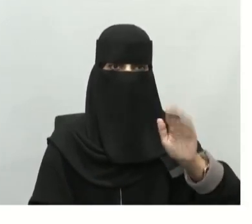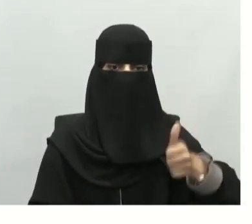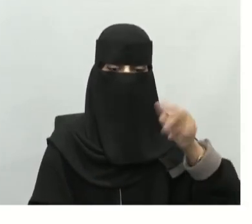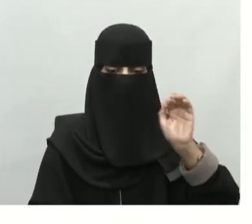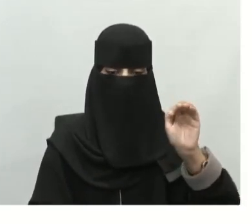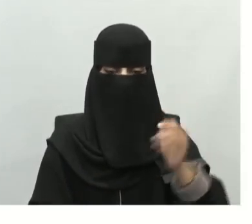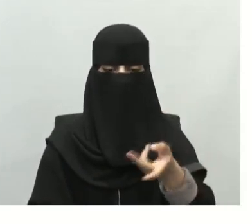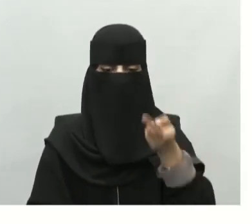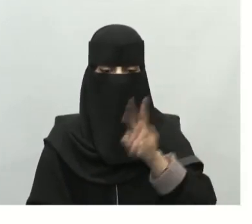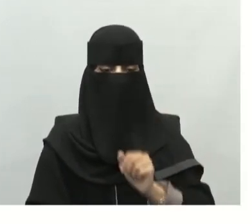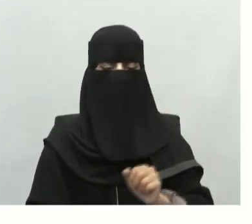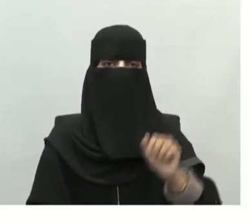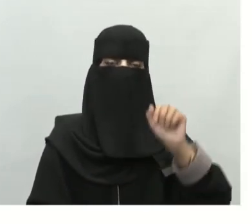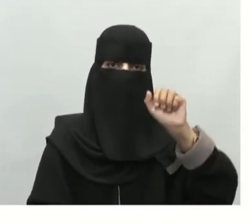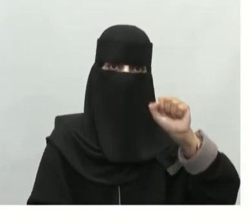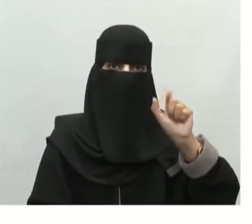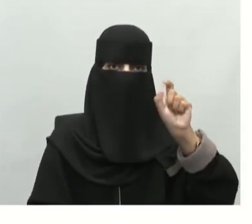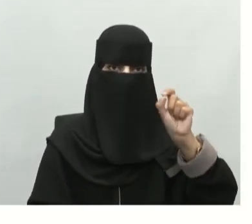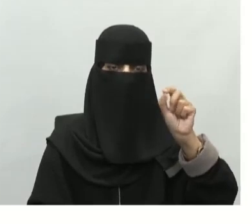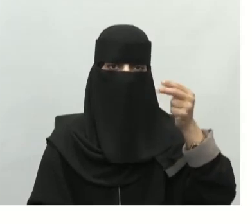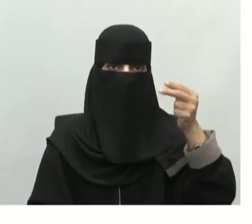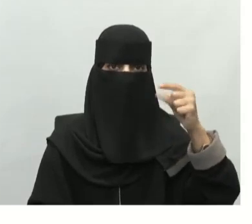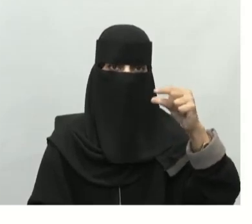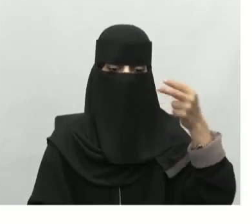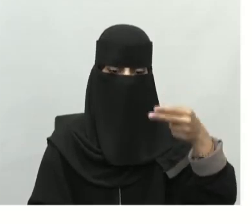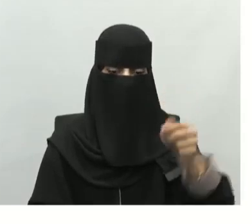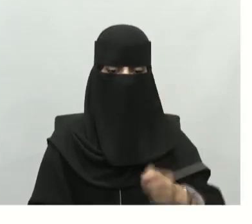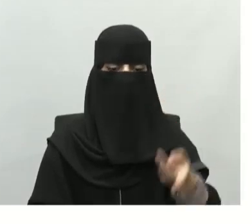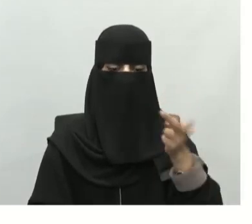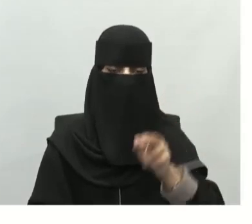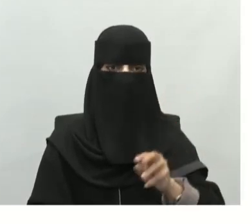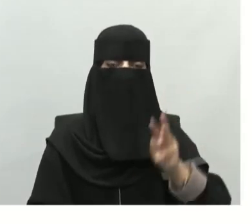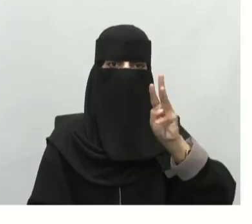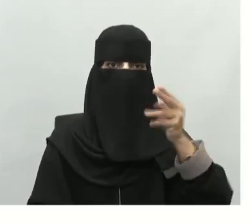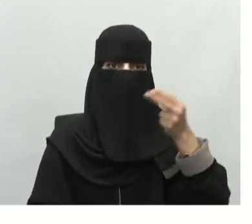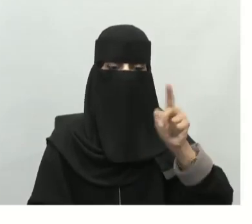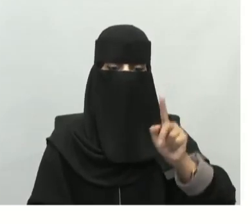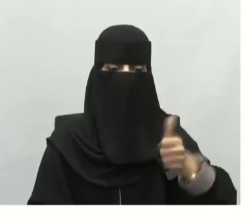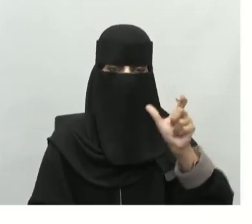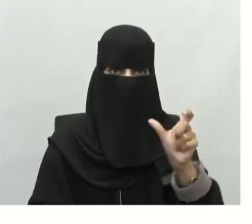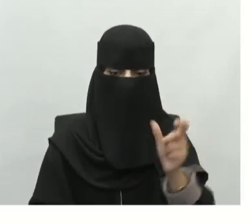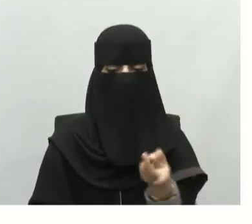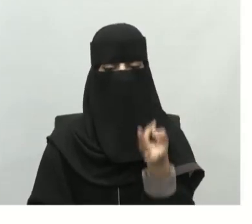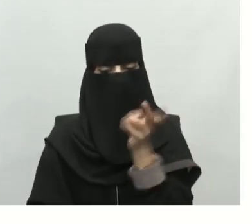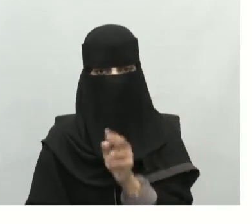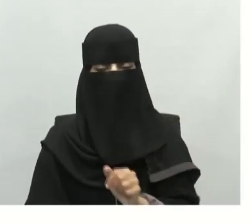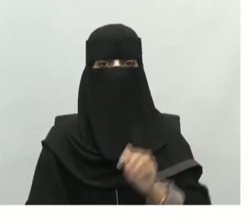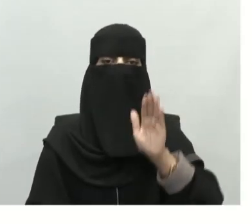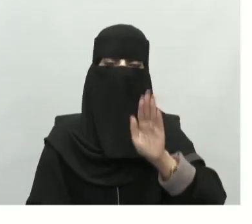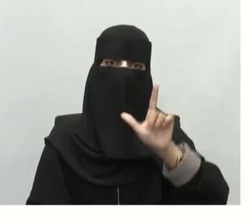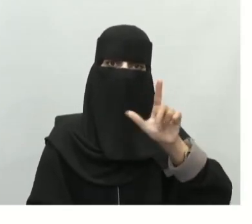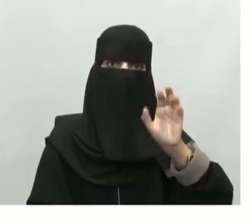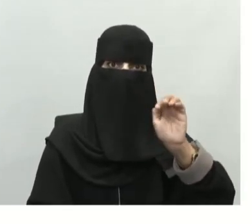ولدينا الثعبان والسلحفاه والنعامه اريد ان نصل